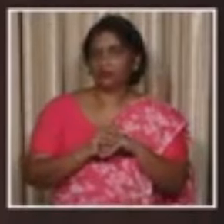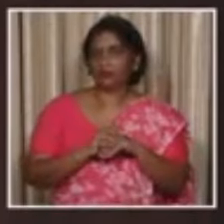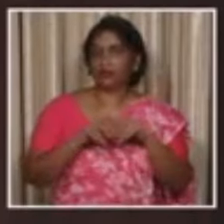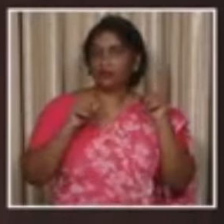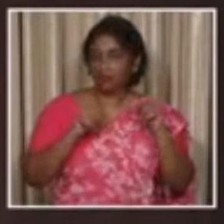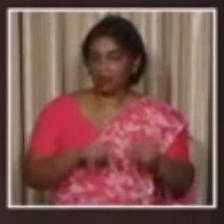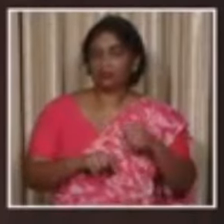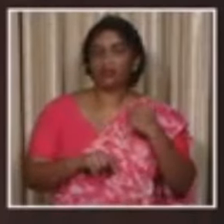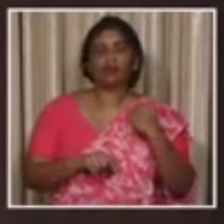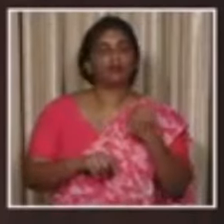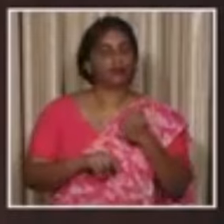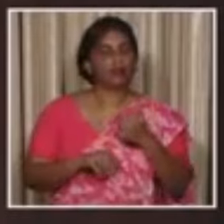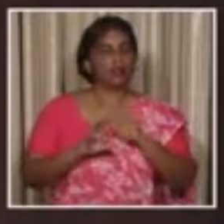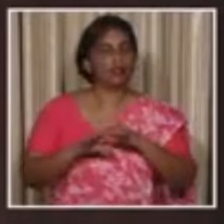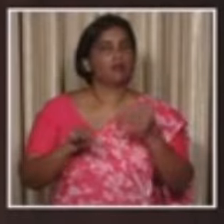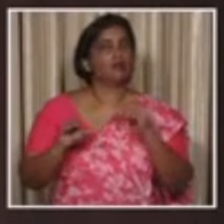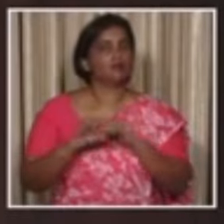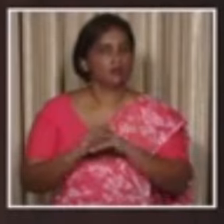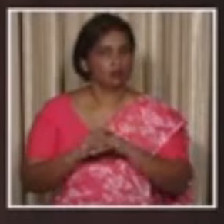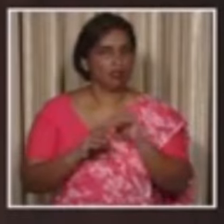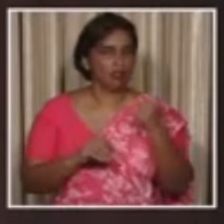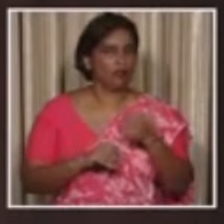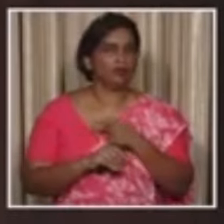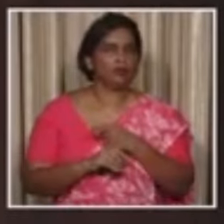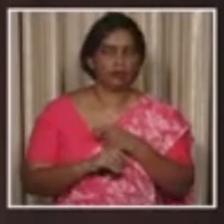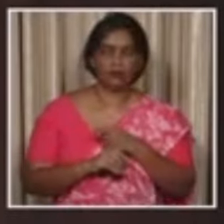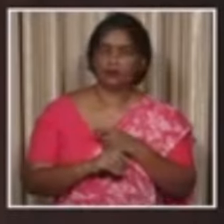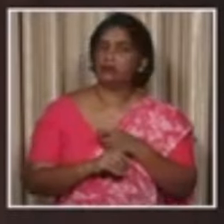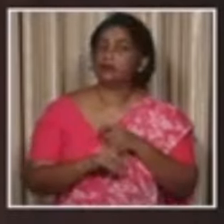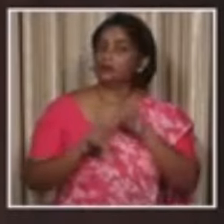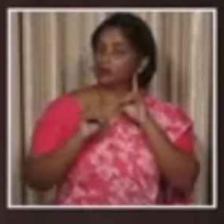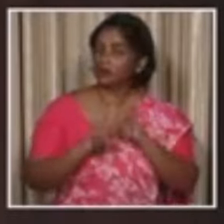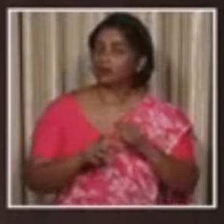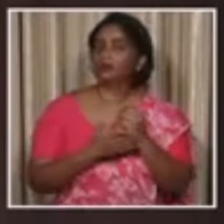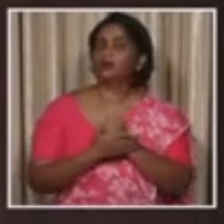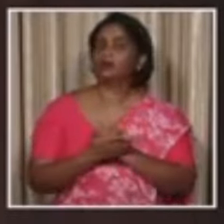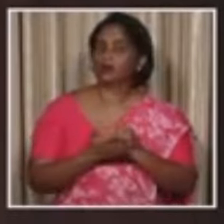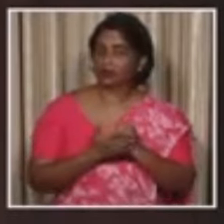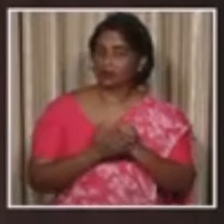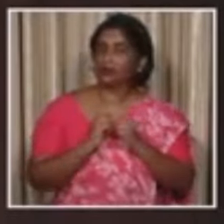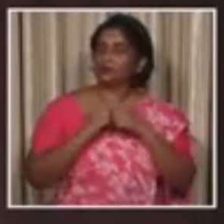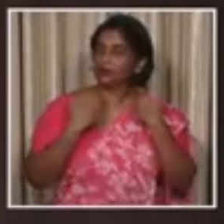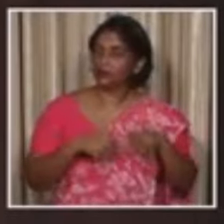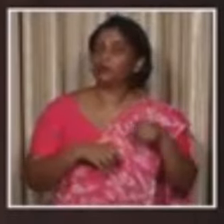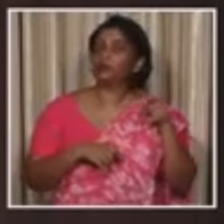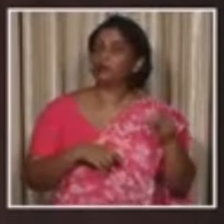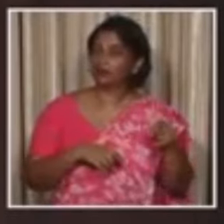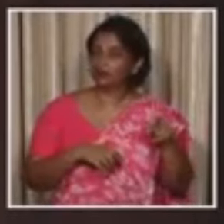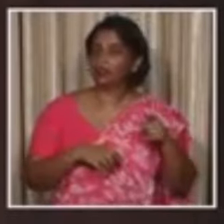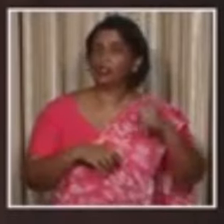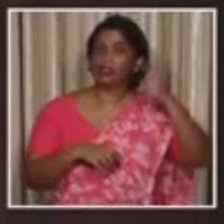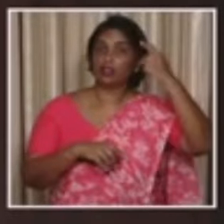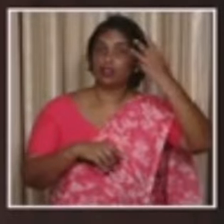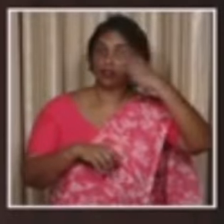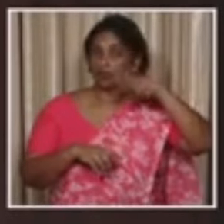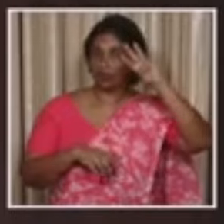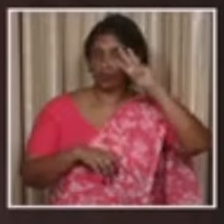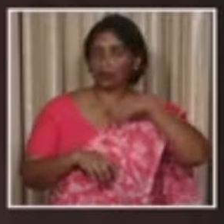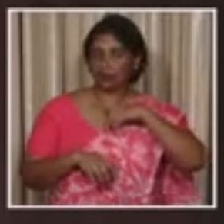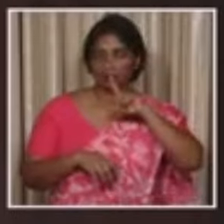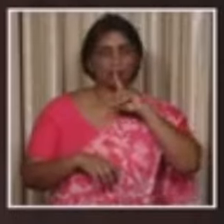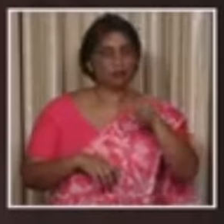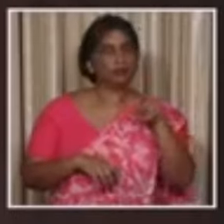අද තව අලුත් ළමයි ටිකක් අරගෙන තියෙනවා. මේ සියල්ල ඊට පස්සේ කෙරුවා. ඊට පස්සේ තමයි තුන්වෙනි තට්ටුවේ ඔබතුමාට මම